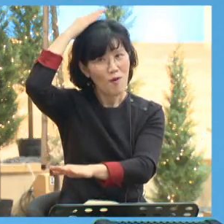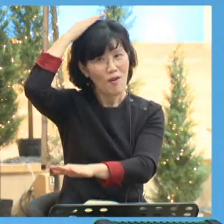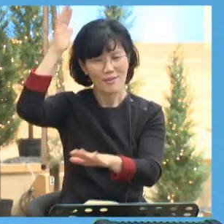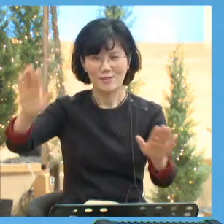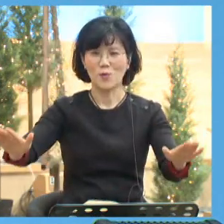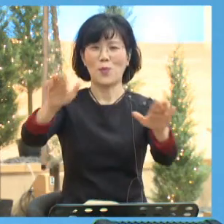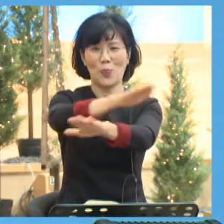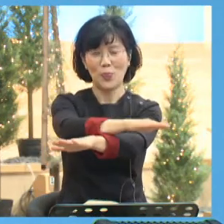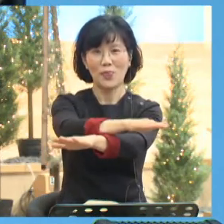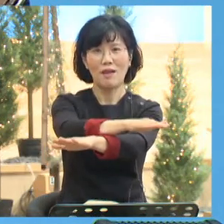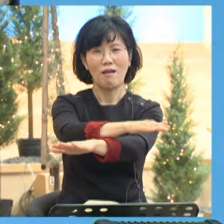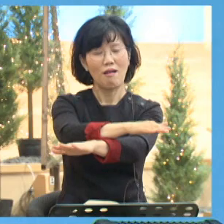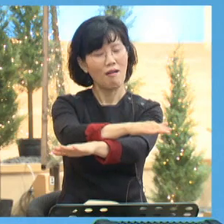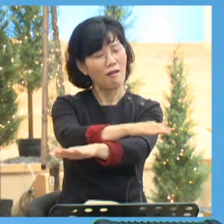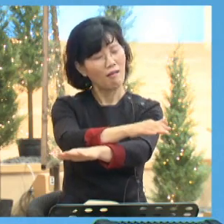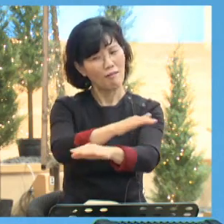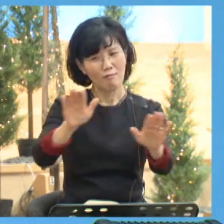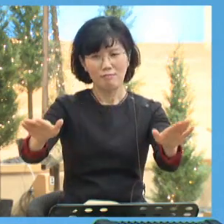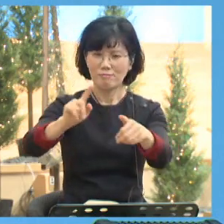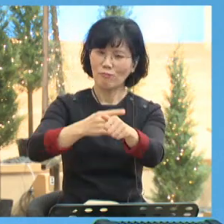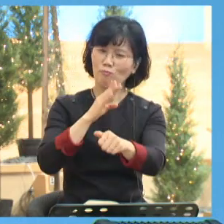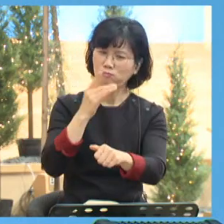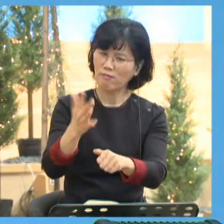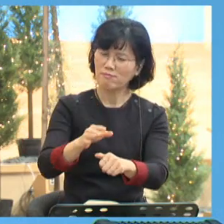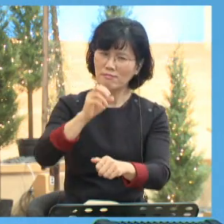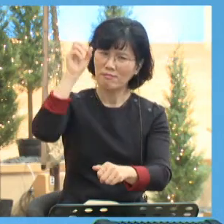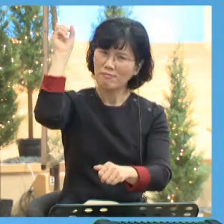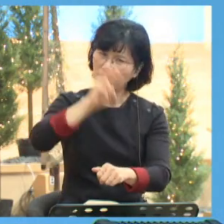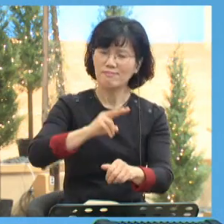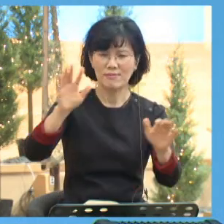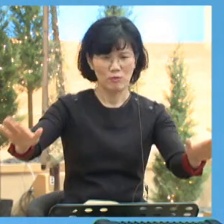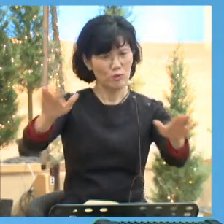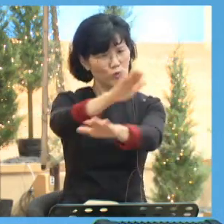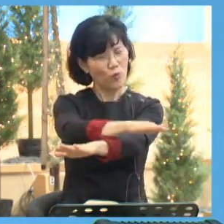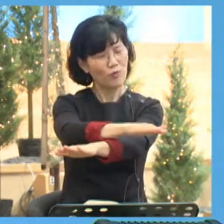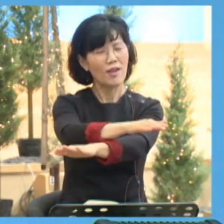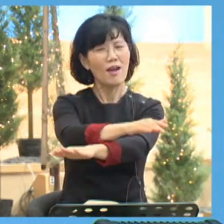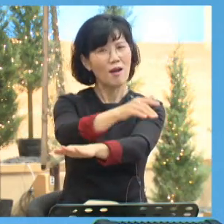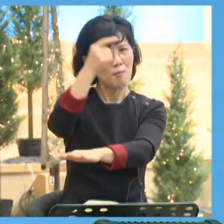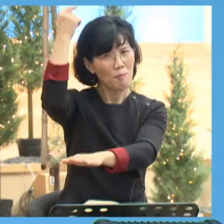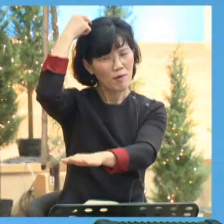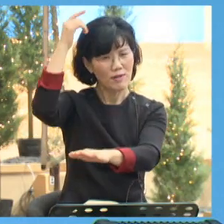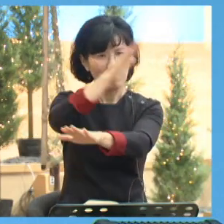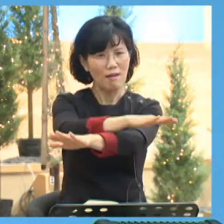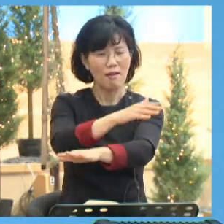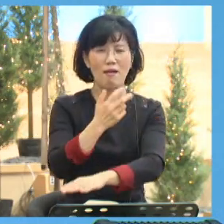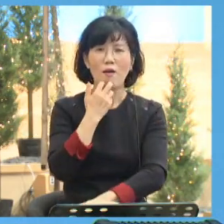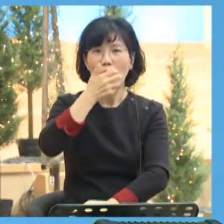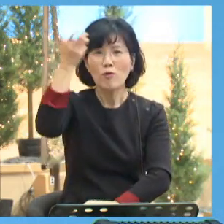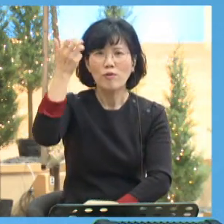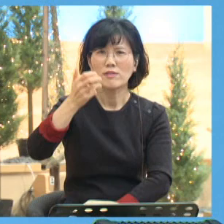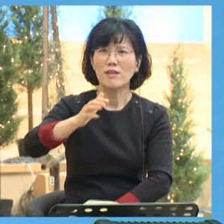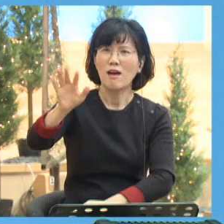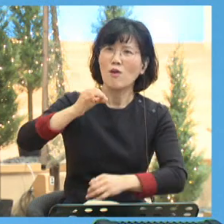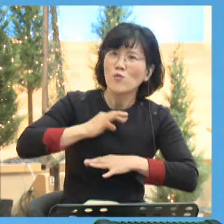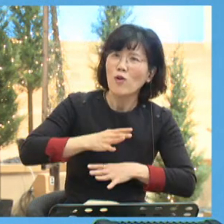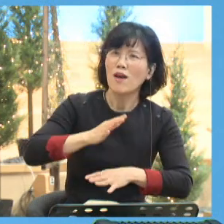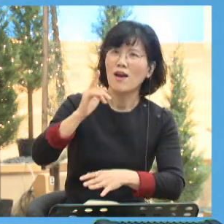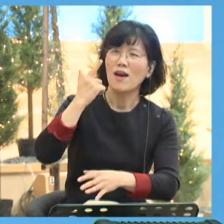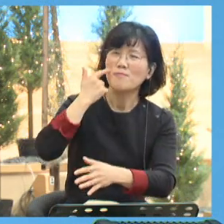힘들텐데 이게 자연스러운데 그 치러 x 짜라 해가지고 머리에서 그러니까요 습이 깜짝 놀라 가지고 아버지 그러지